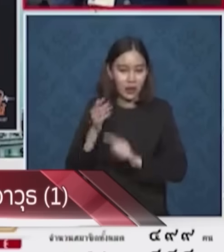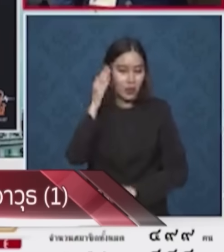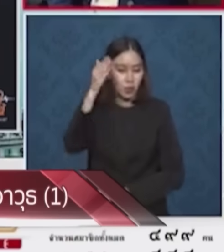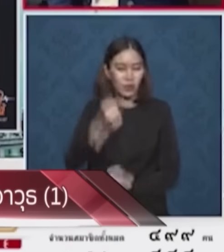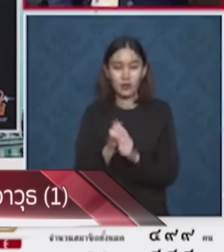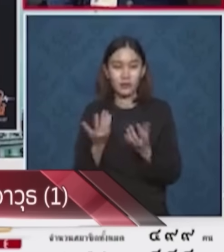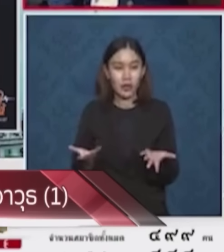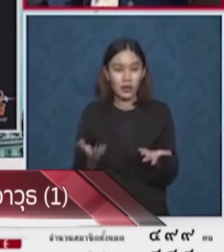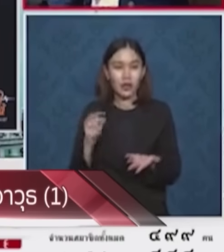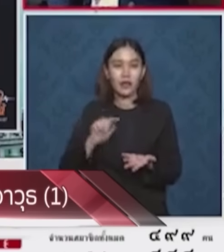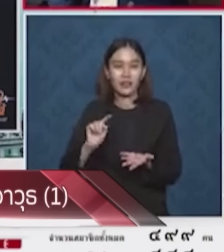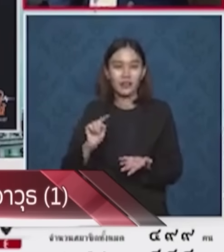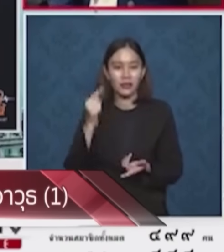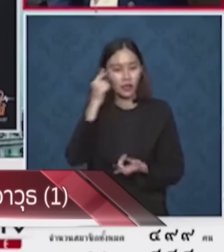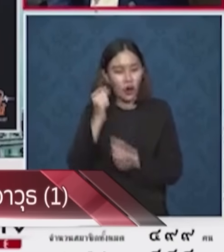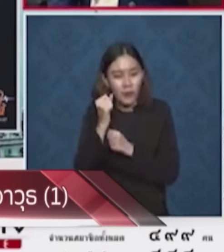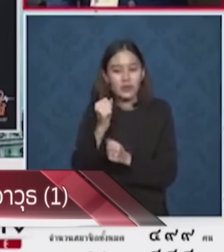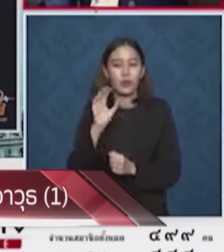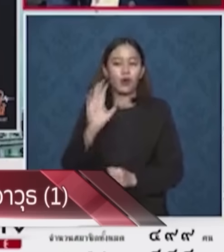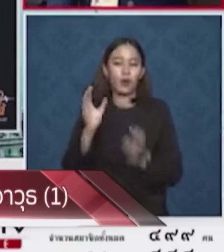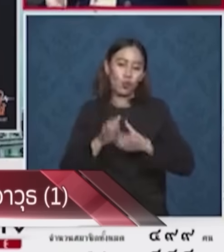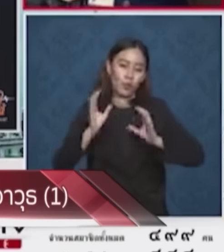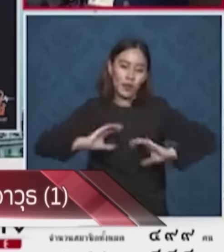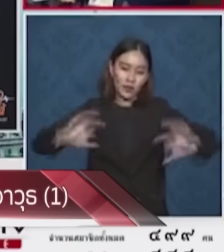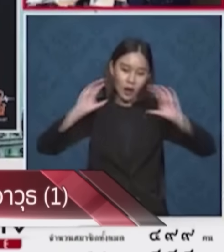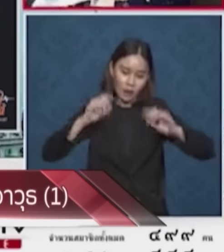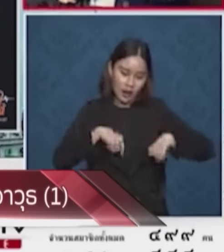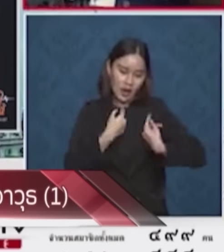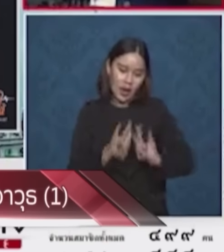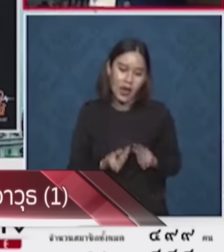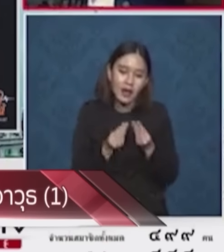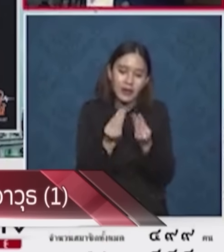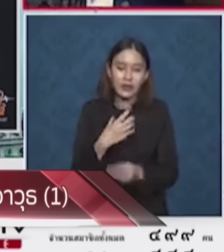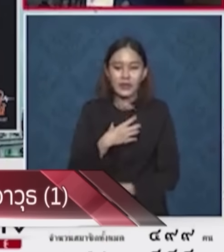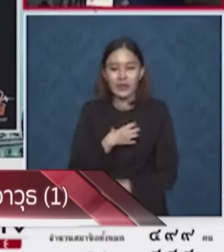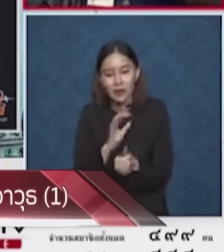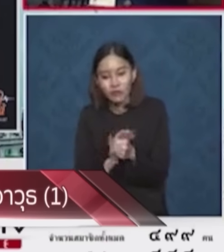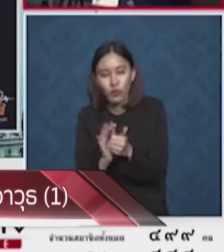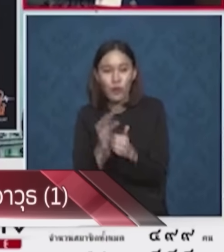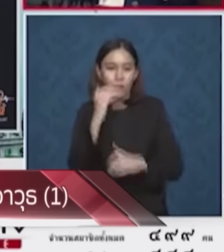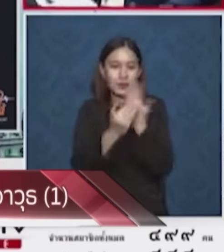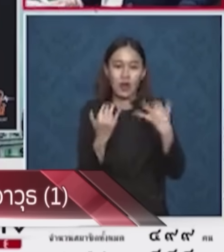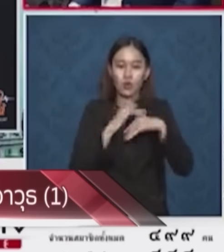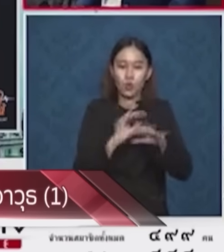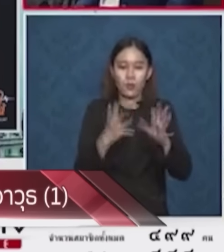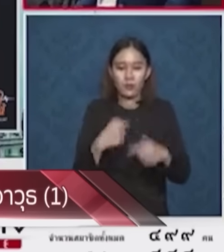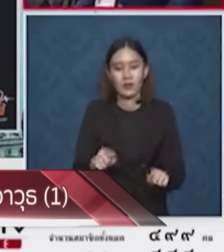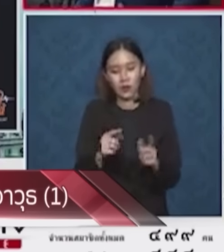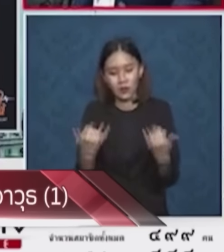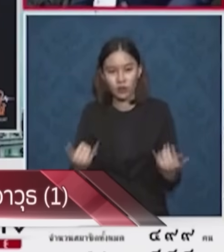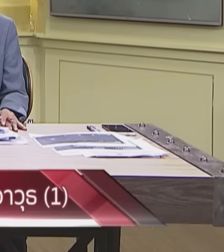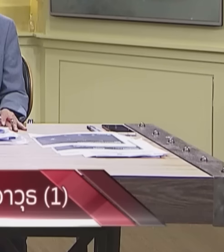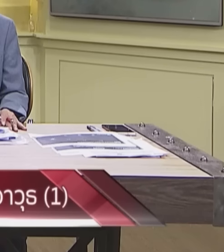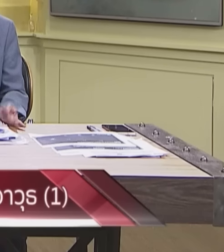ไรหรือว่านี่คือความพยายามของรัฐบาลที่จะเอาอกเอาใจกองทัพไม่พัฒนาร่วมแต่หันมาสวมกอดกันแทน